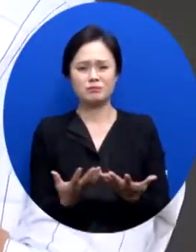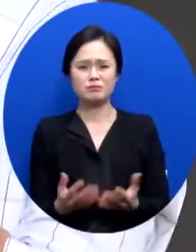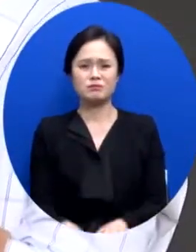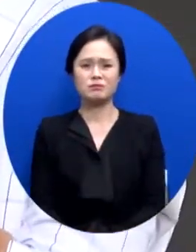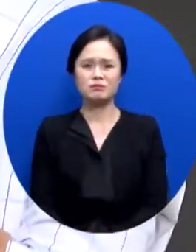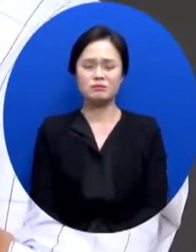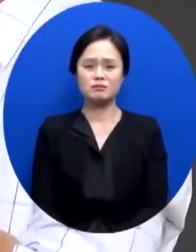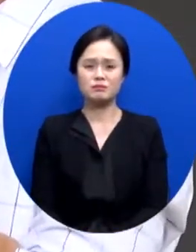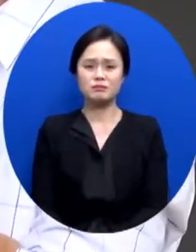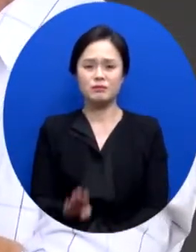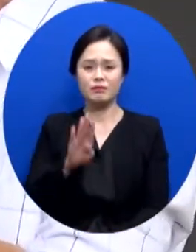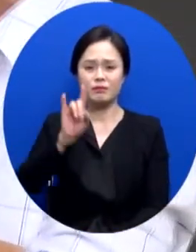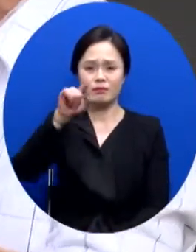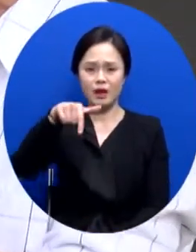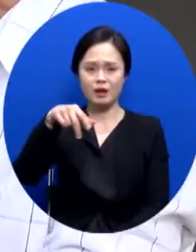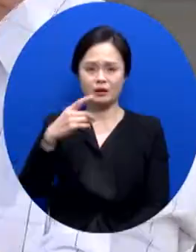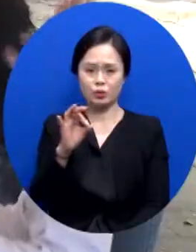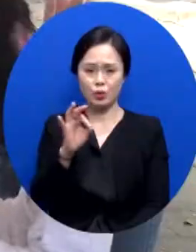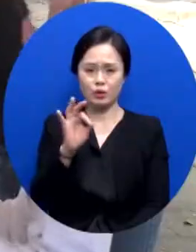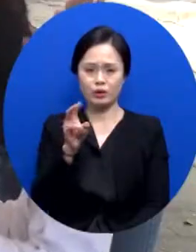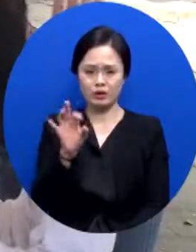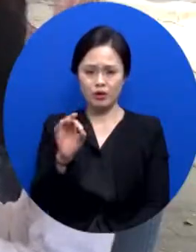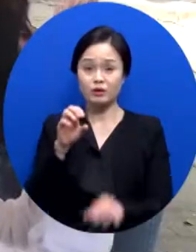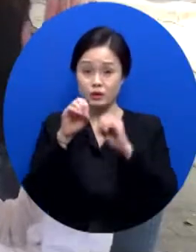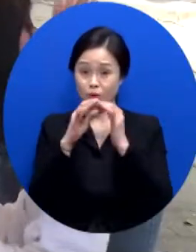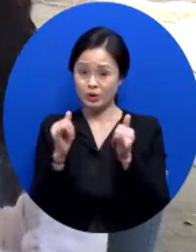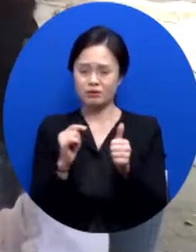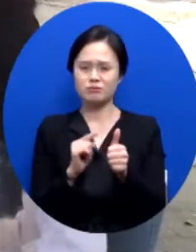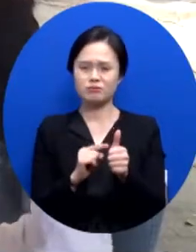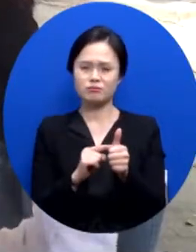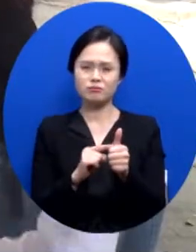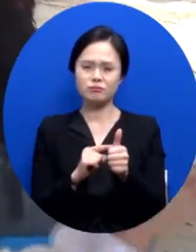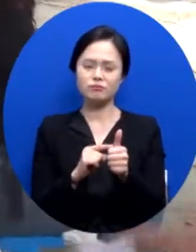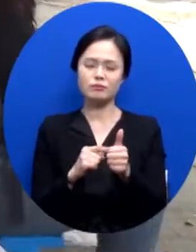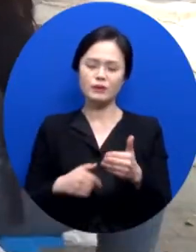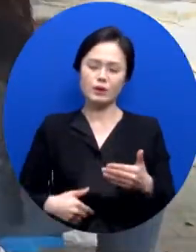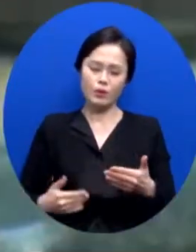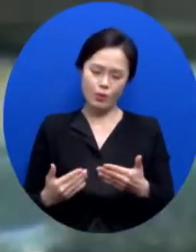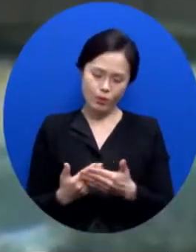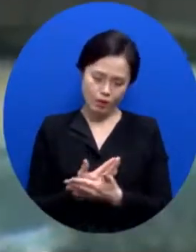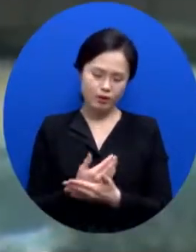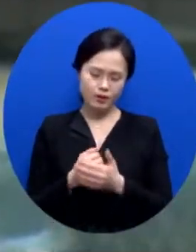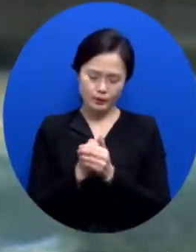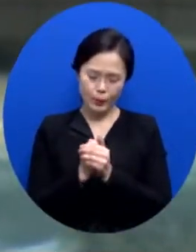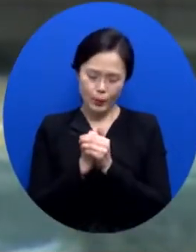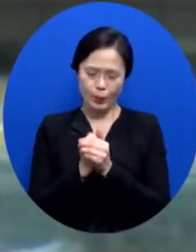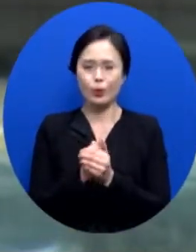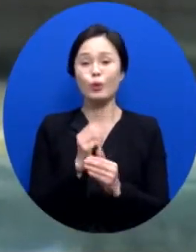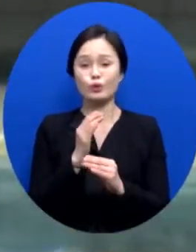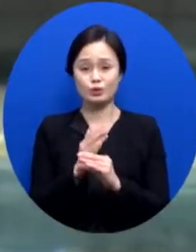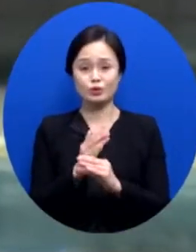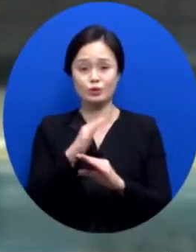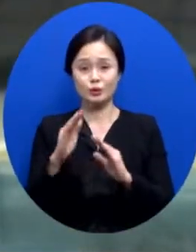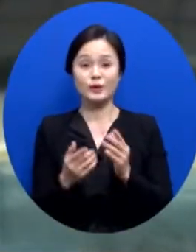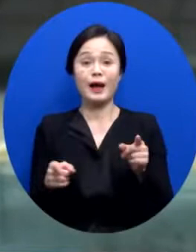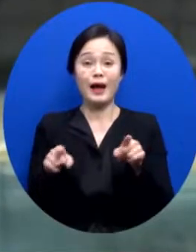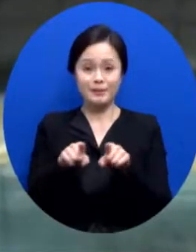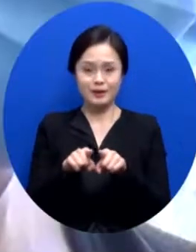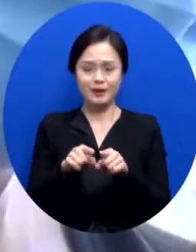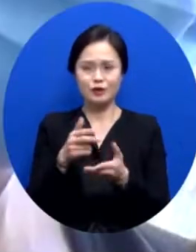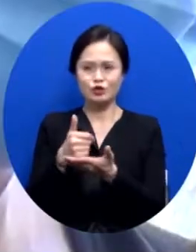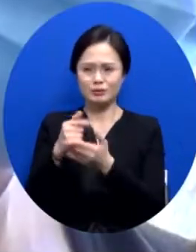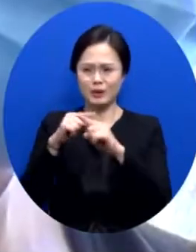100종 명 선교사는 무엇보다 회개하는 마음을 성도들과 나눕니다 앞으로 기회를 더욱 주님의 교회로 세워 나가기